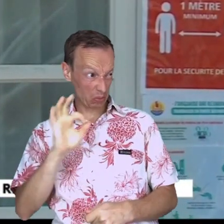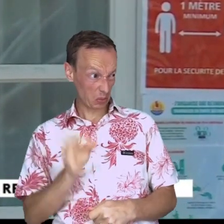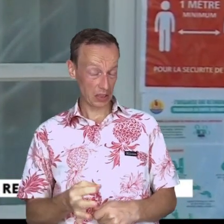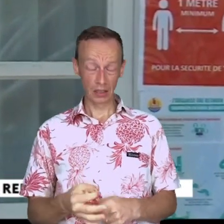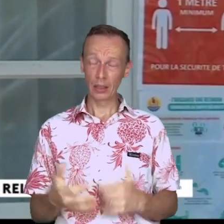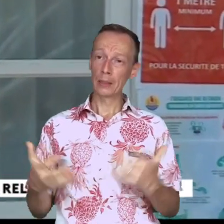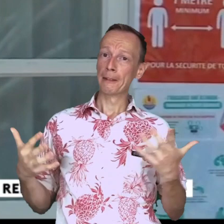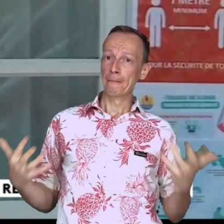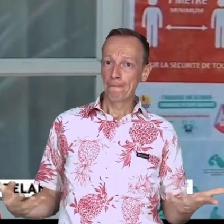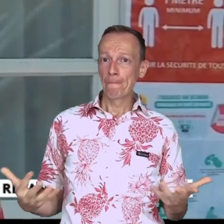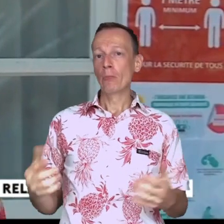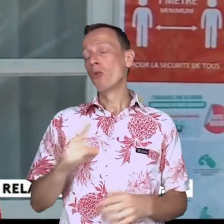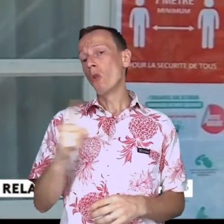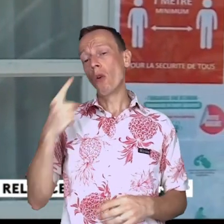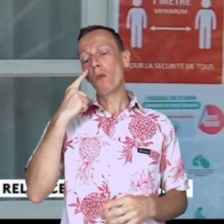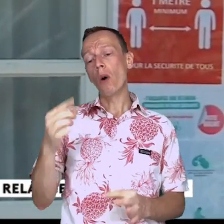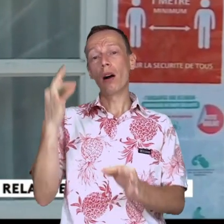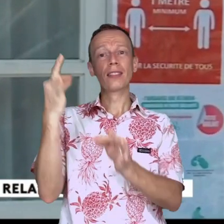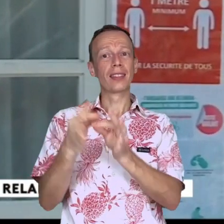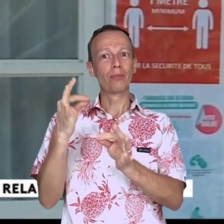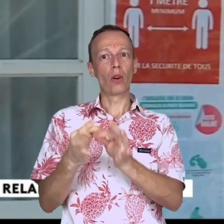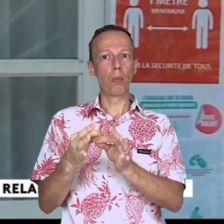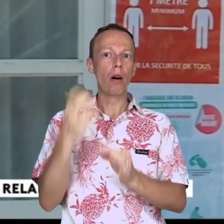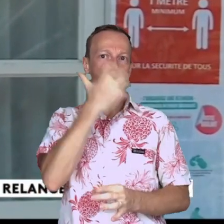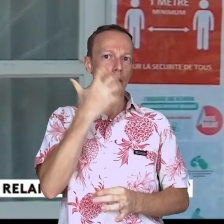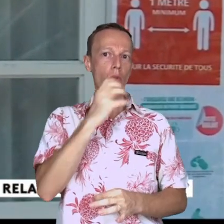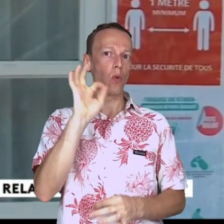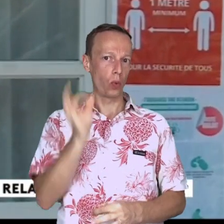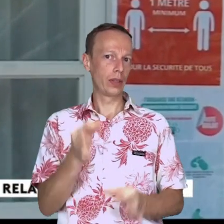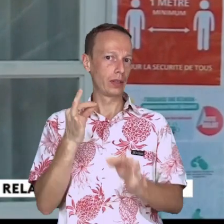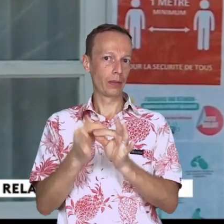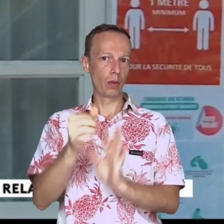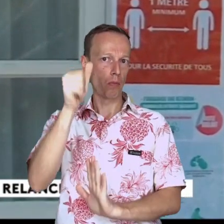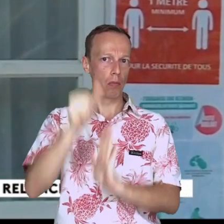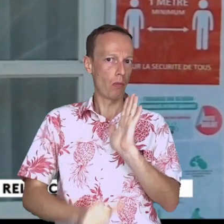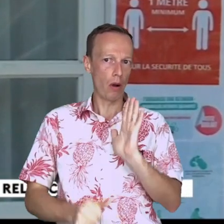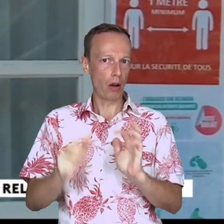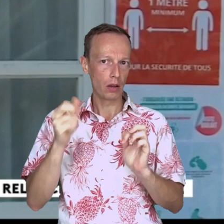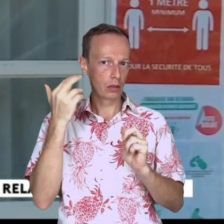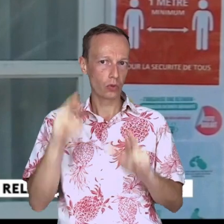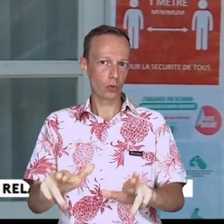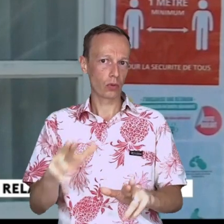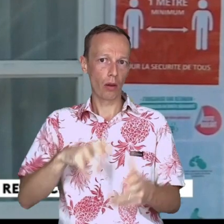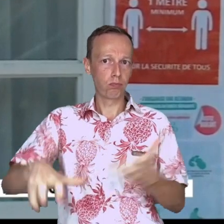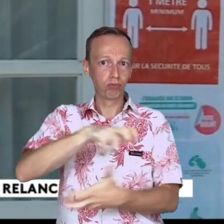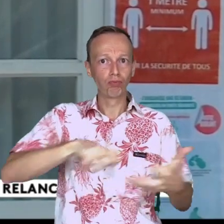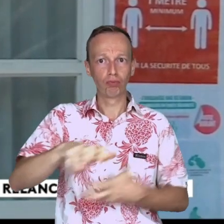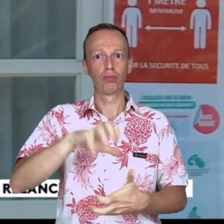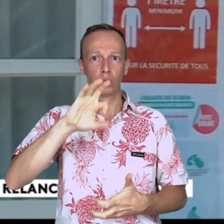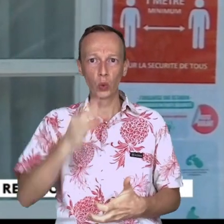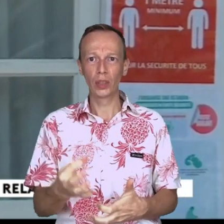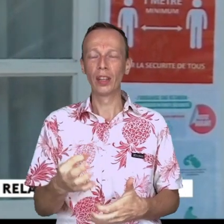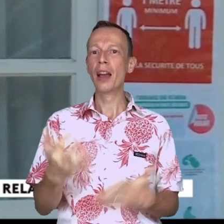pense qu'effectivement, on va aller au-devant. Ce mois de septembre va être un mois terrible pour nous. On va aller au-devant de grosses